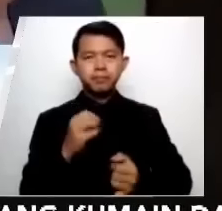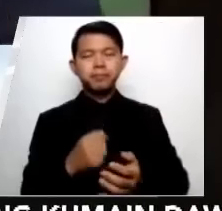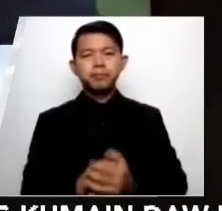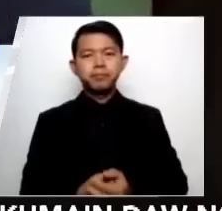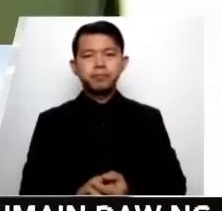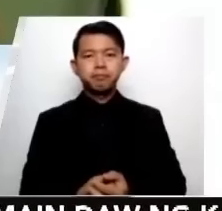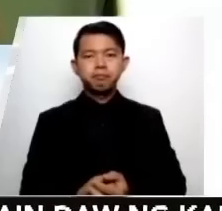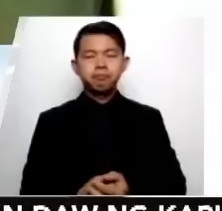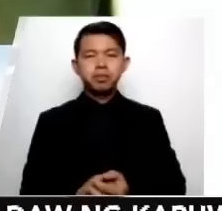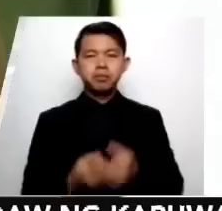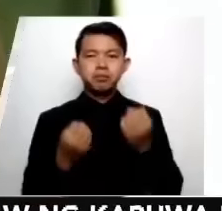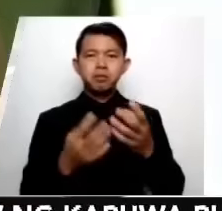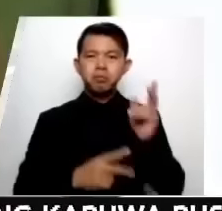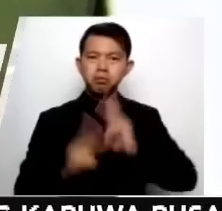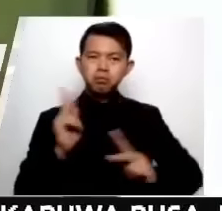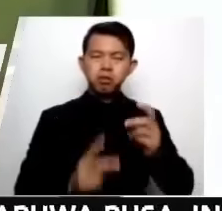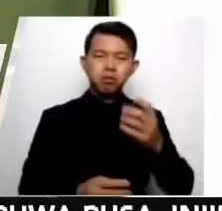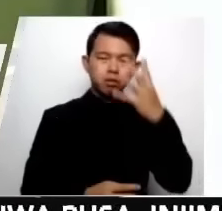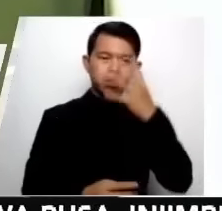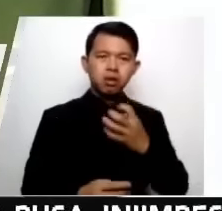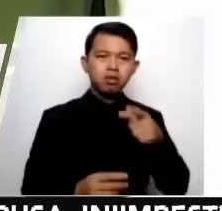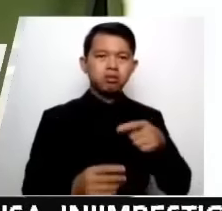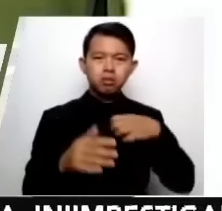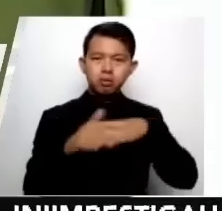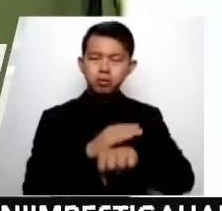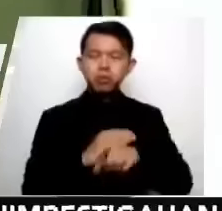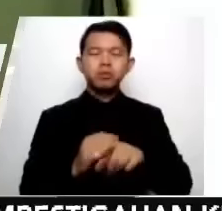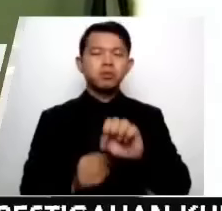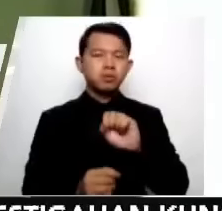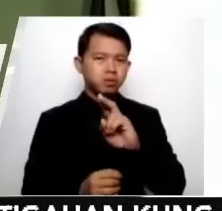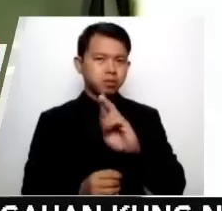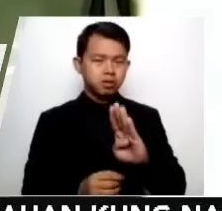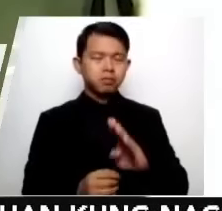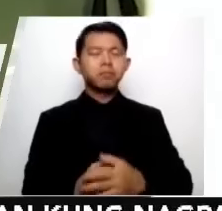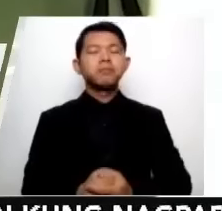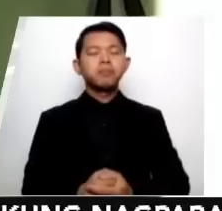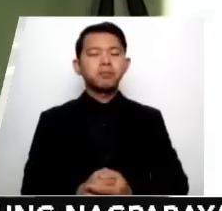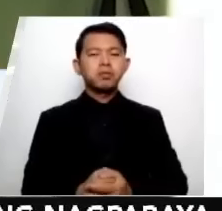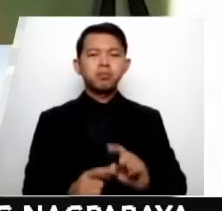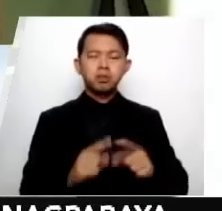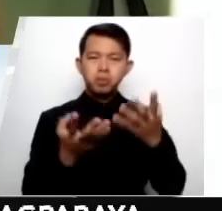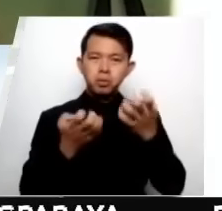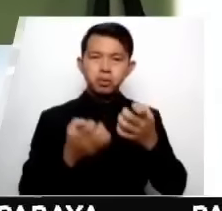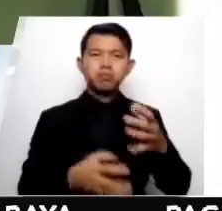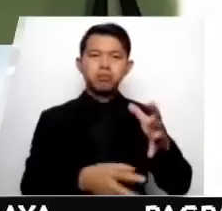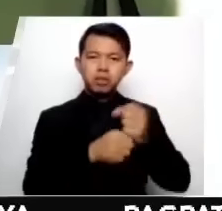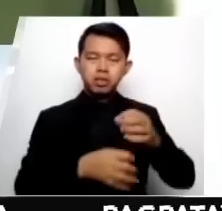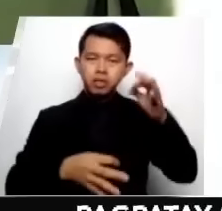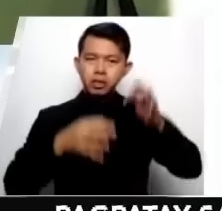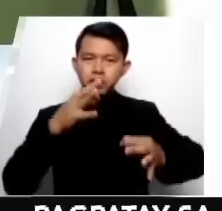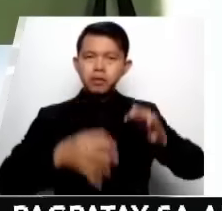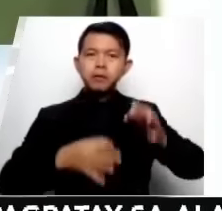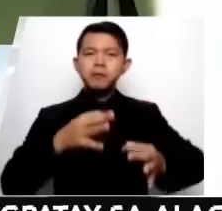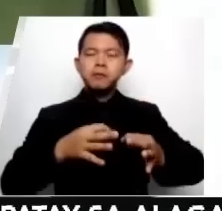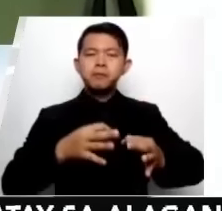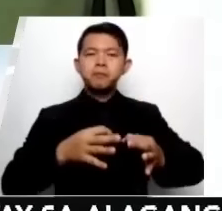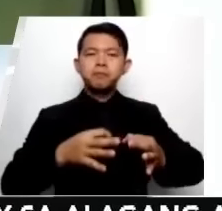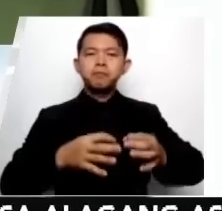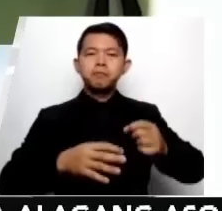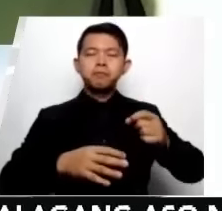subdivision. Kailan naman na mabigyan po ng ustisya yung kasama namin na binuhusan ng